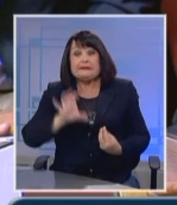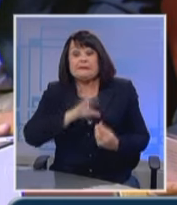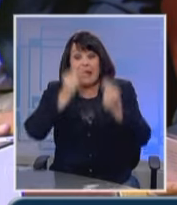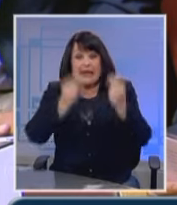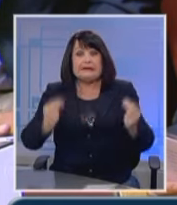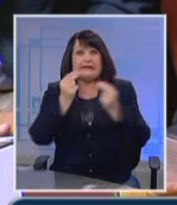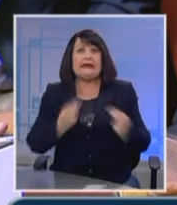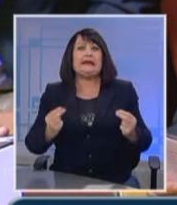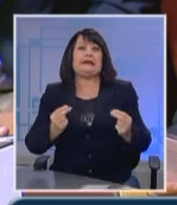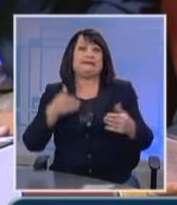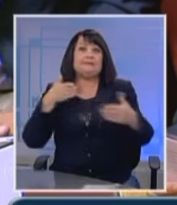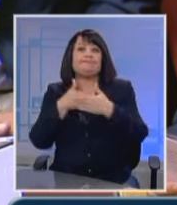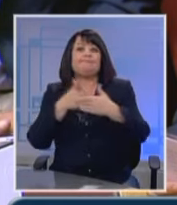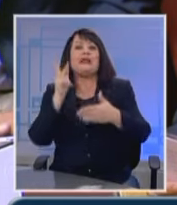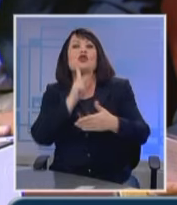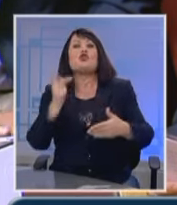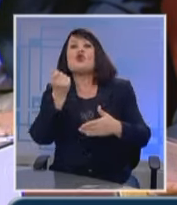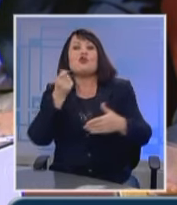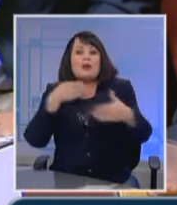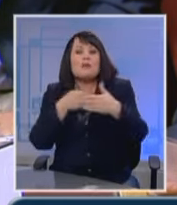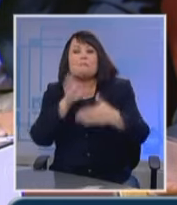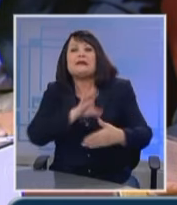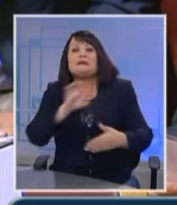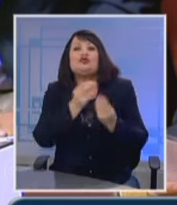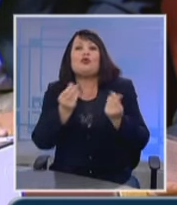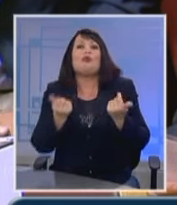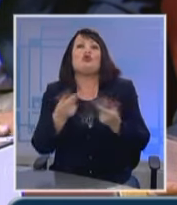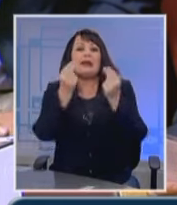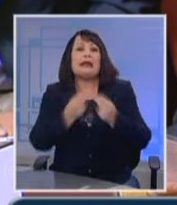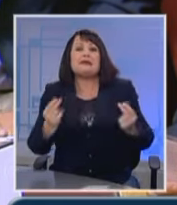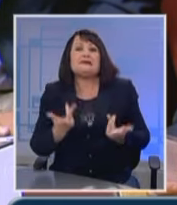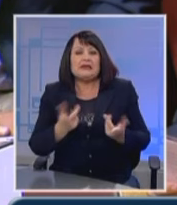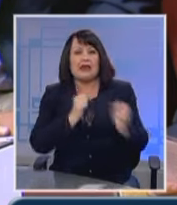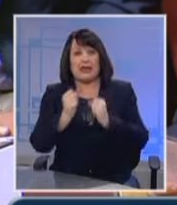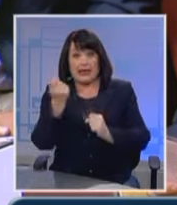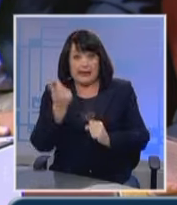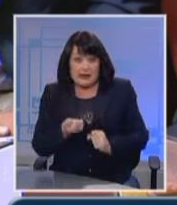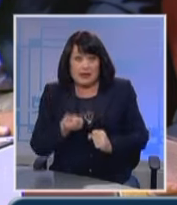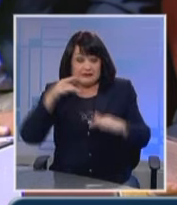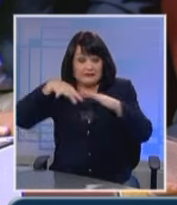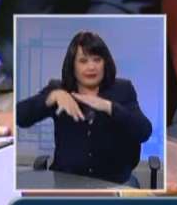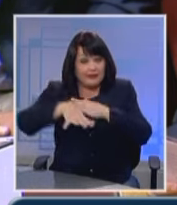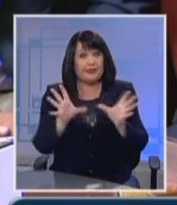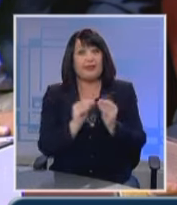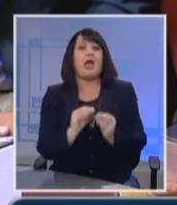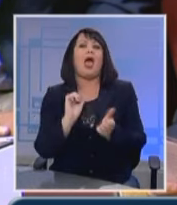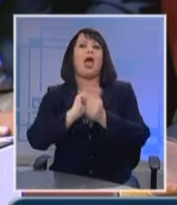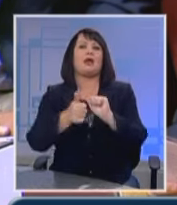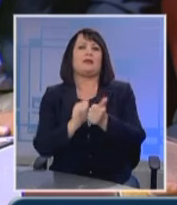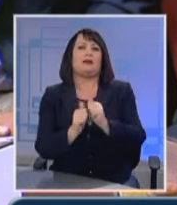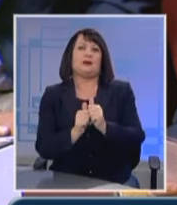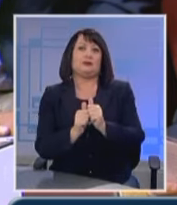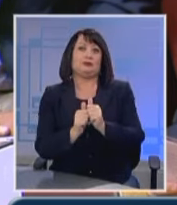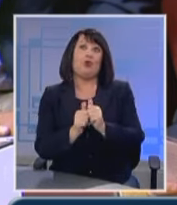βγει από το οικονομικό και κοινωνικό αδιέξοδο στο οποίο βρίσκεται. Η οικονομική κρίση, όπως ήταν αναμενόμενο, έχει επηρεάσει και τον αθλητισμό. Σε τέτοιο